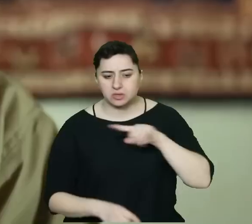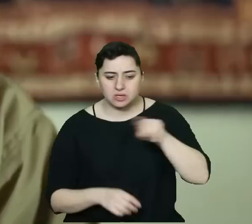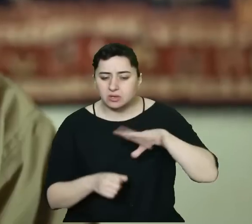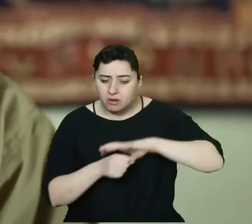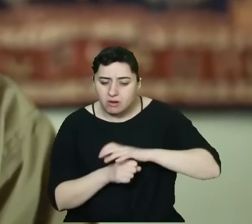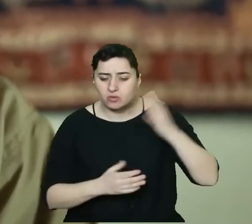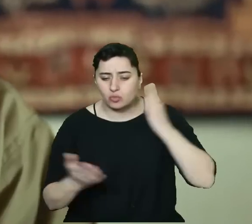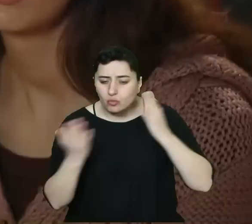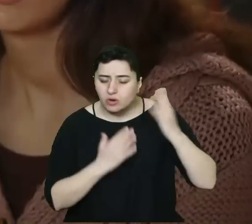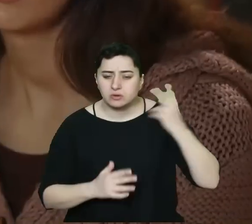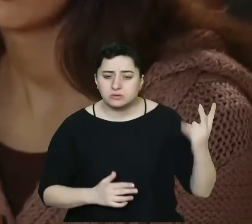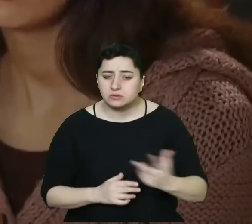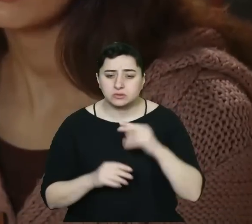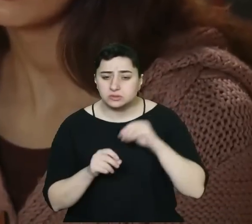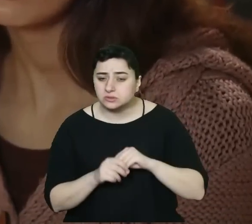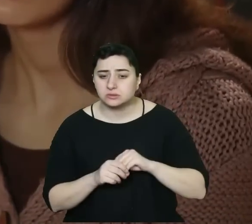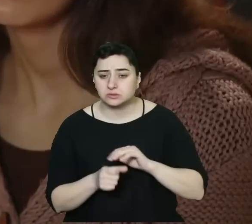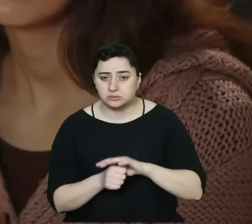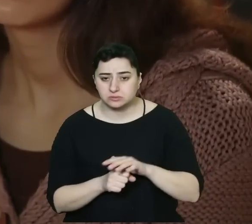Yaptıkları işkenceden dolayı